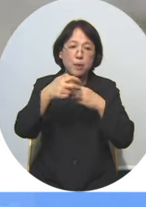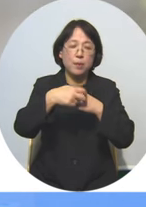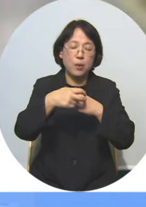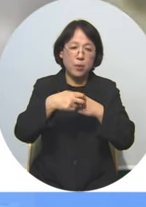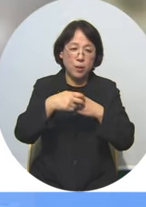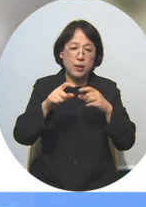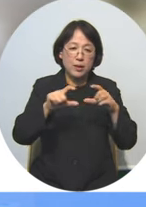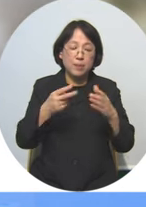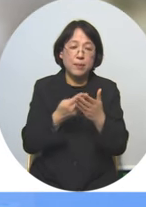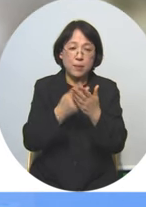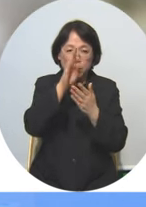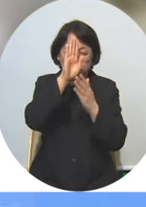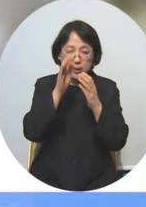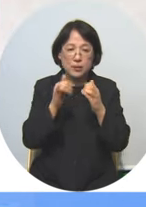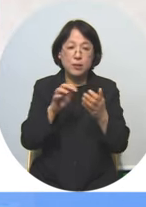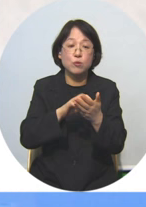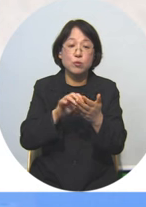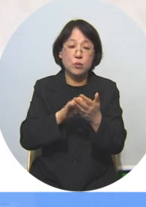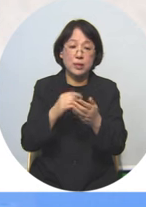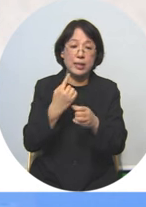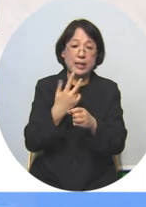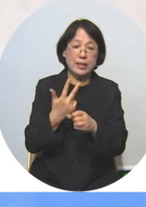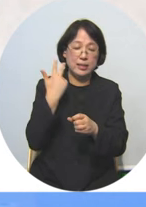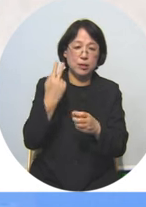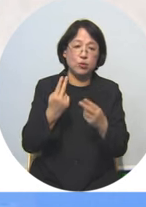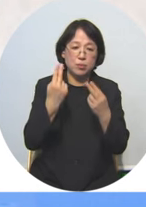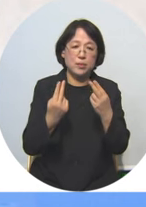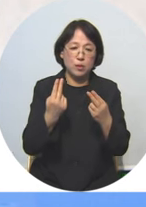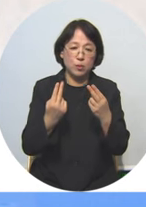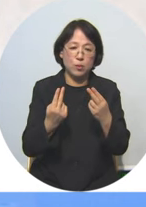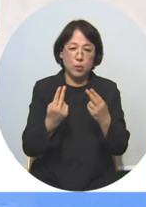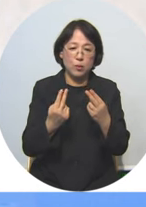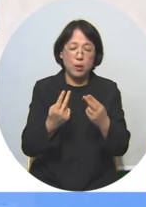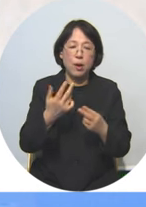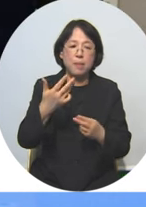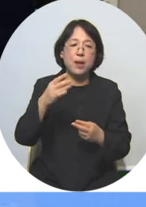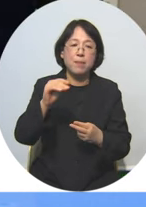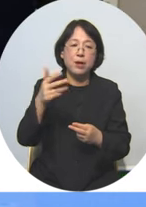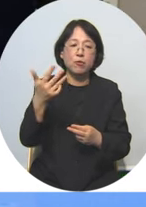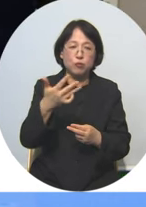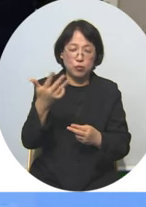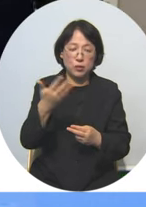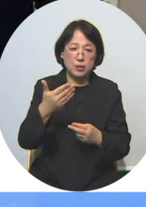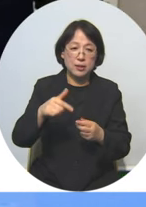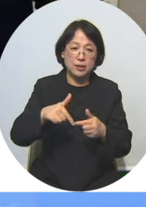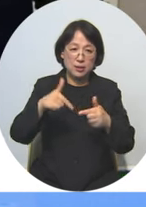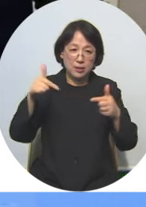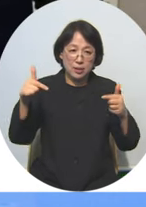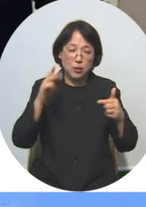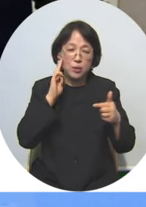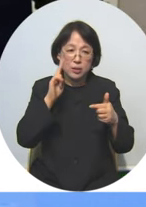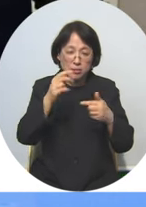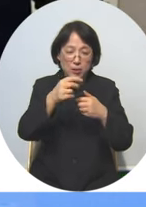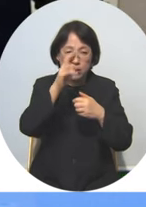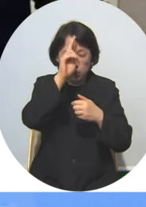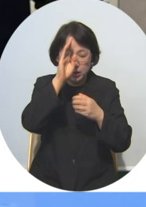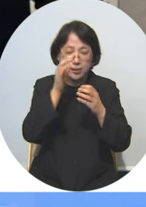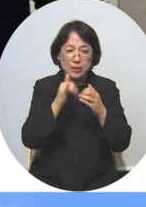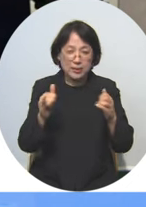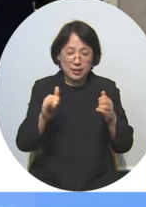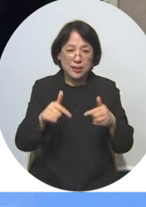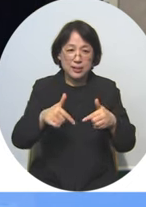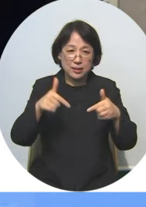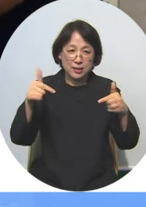입원 환자는 전주 대비 6.5% 증가한 8만 9천 명이고, 중환자실 입원 환자는